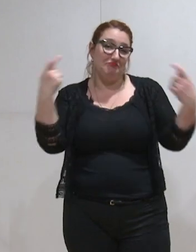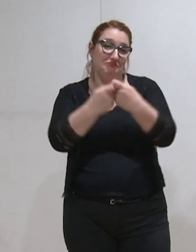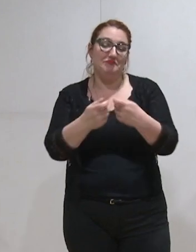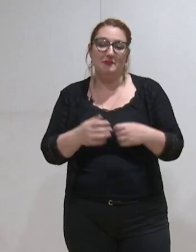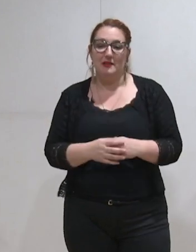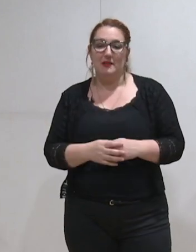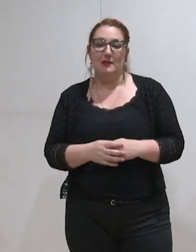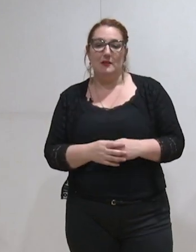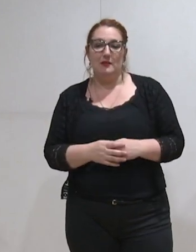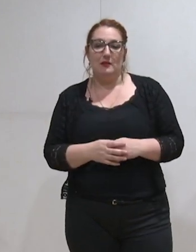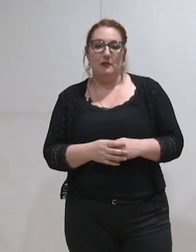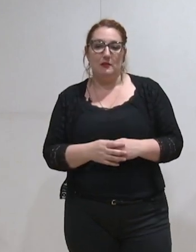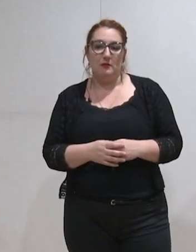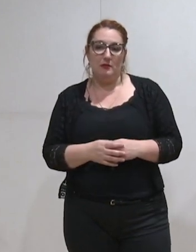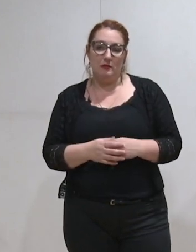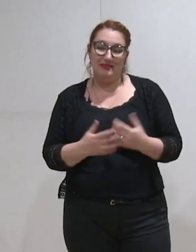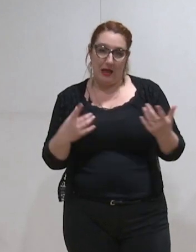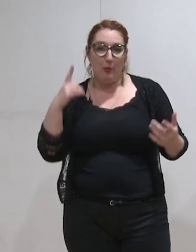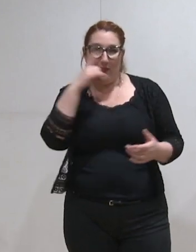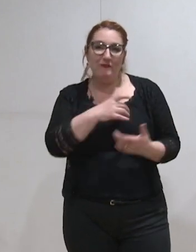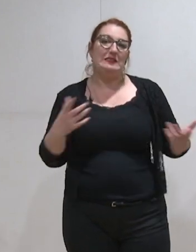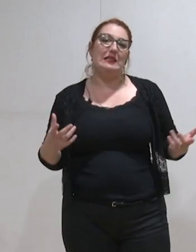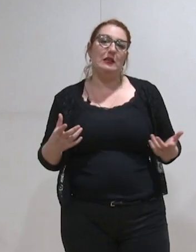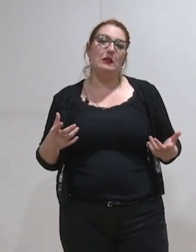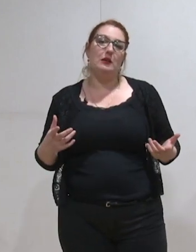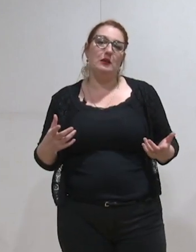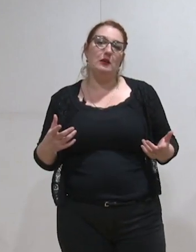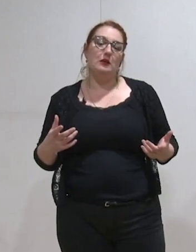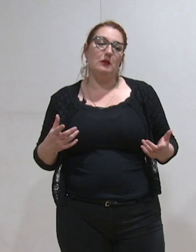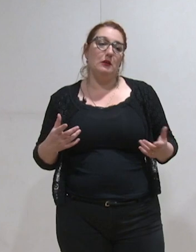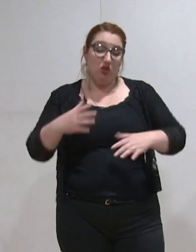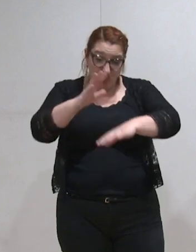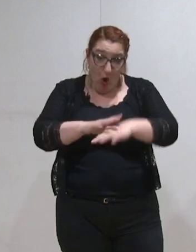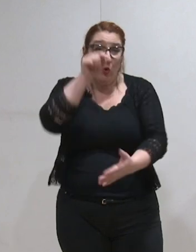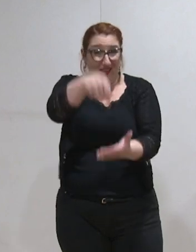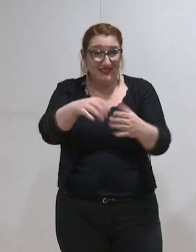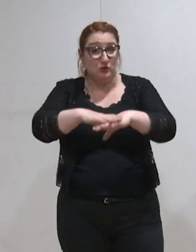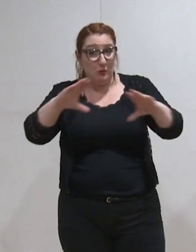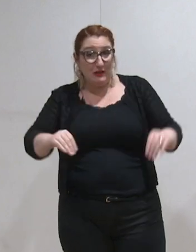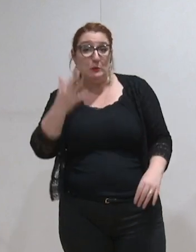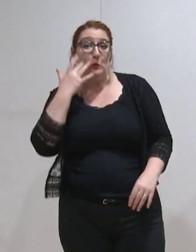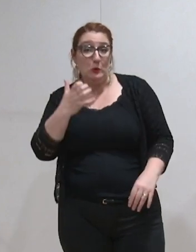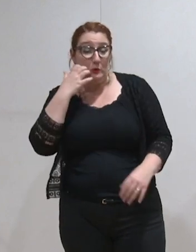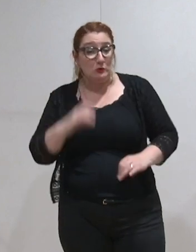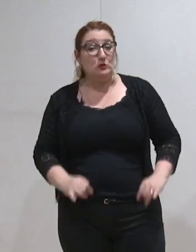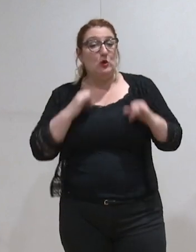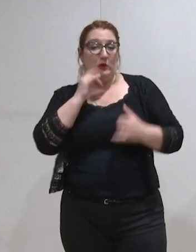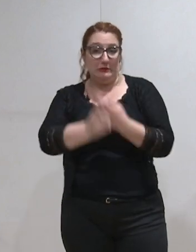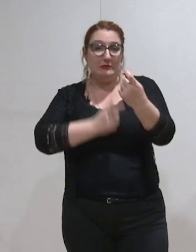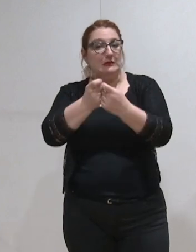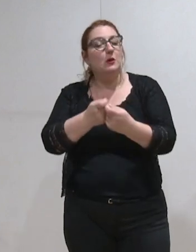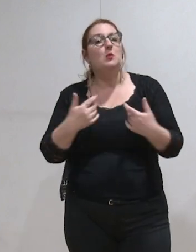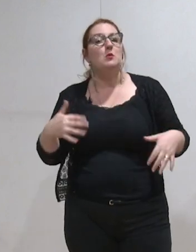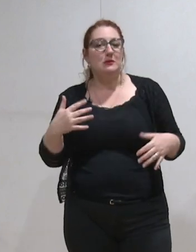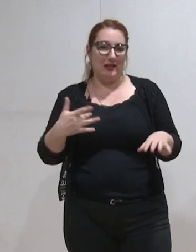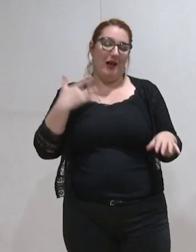décor il y a là une difficulté et il faut qu'on arrive à prendre ça en compte en particulier pour les publics adolescents et jeune